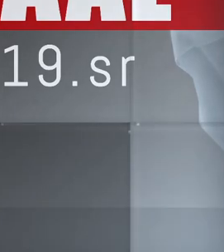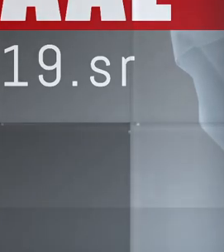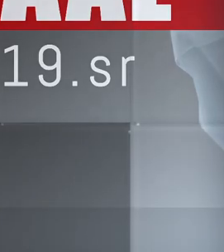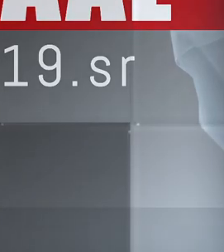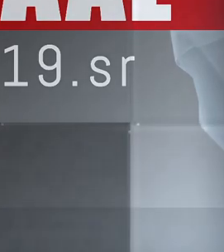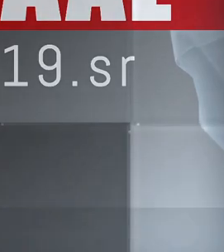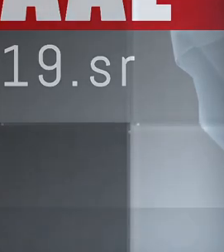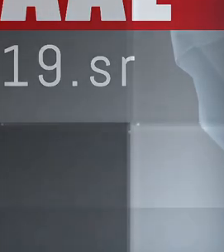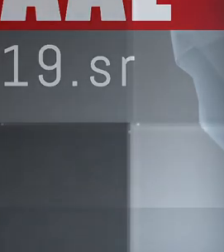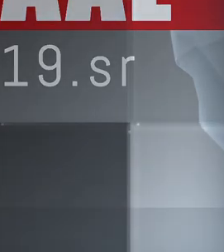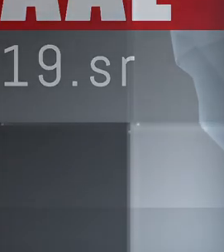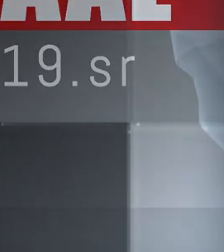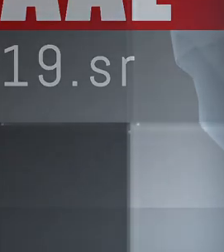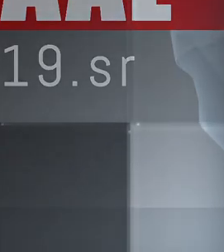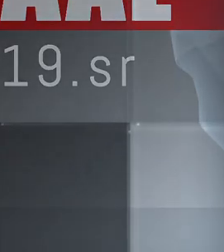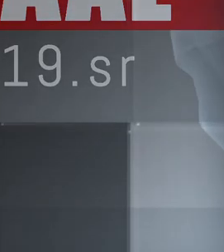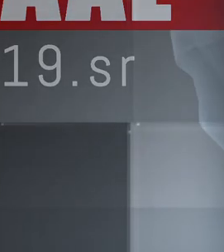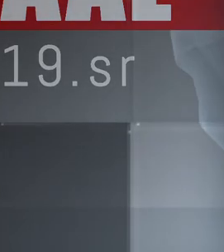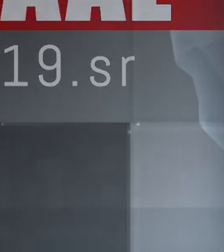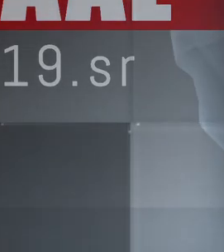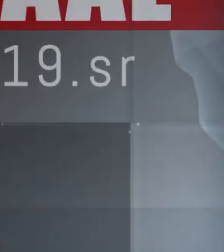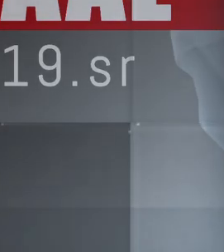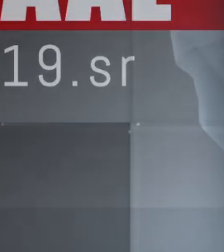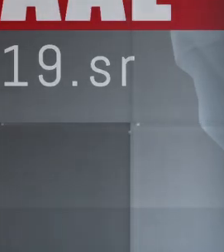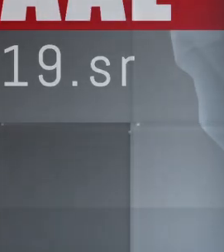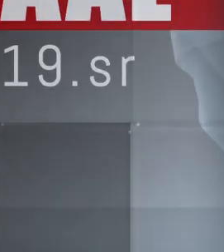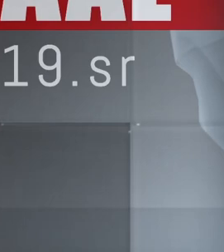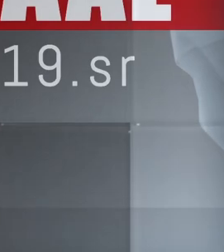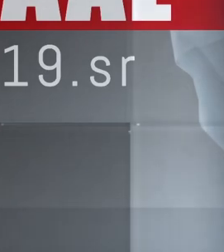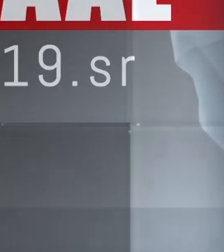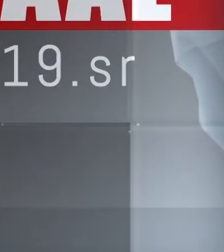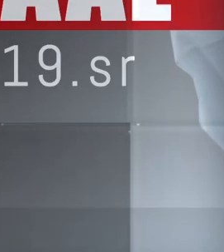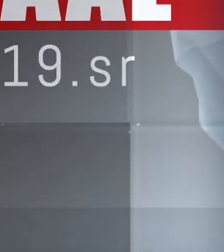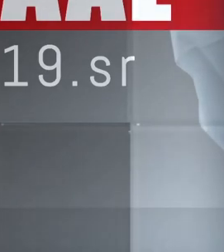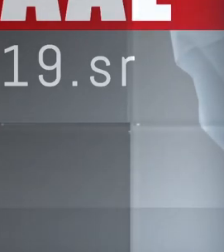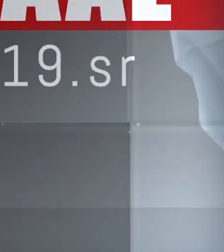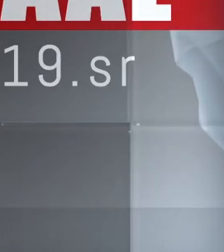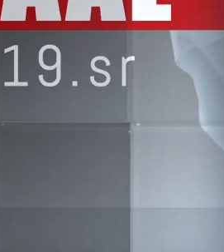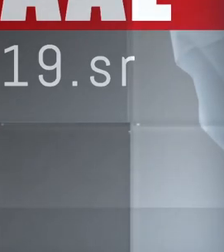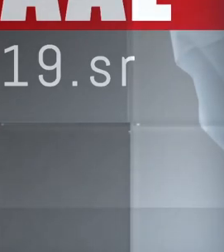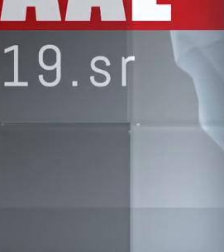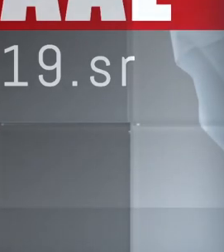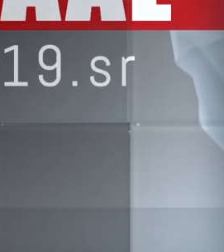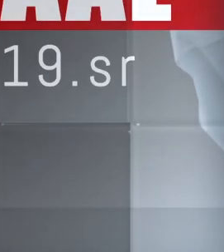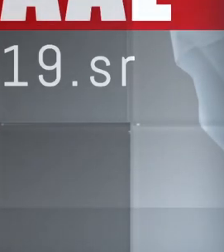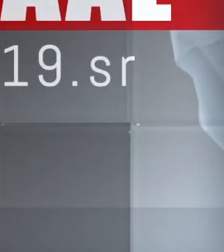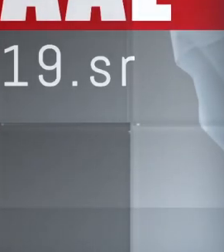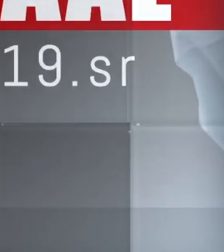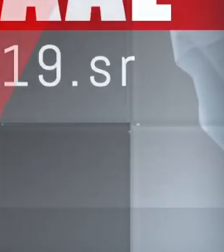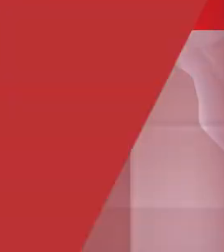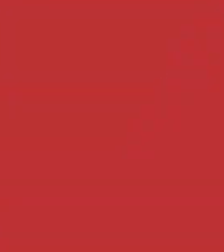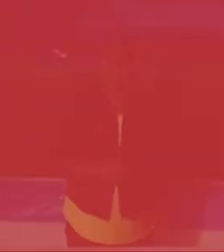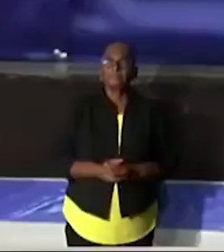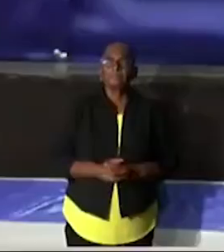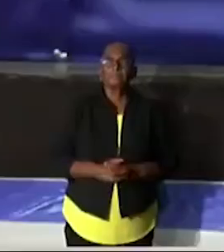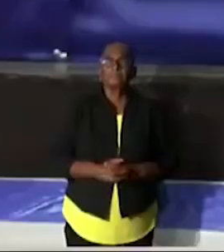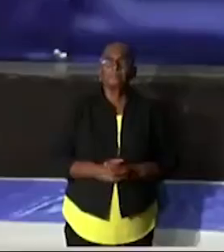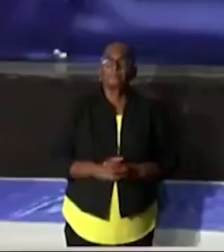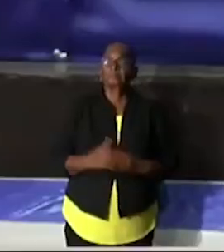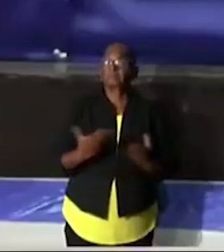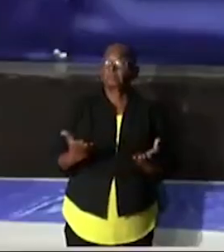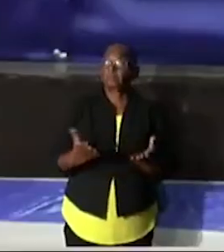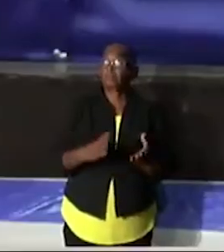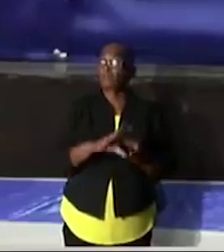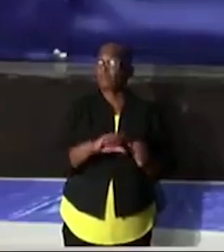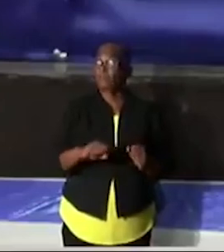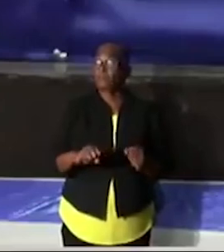de pinautomaat. Op de COVID-19 persconferentie ging onze gezondheidsminister hier wat nader op in. Met betrekking